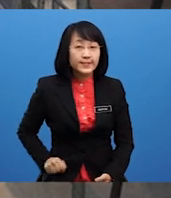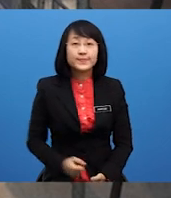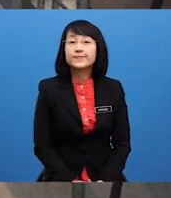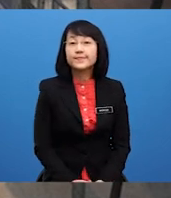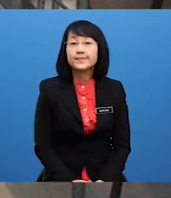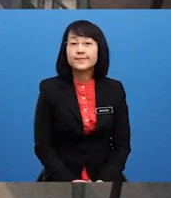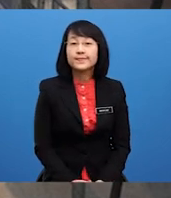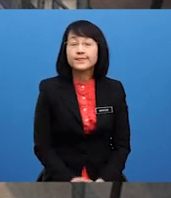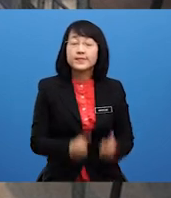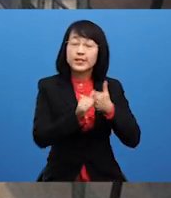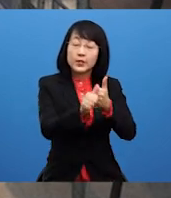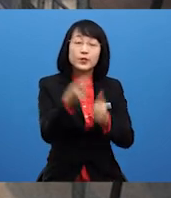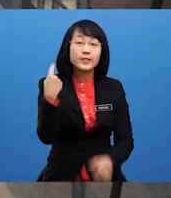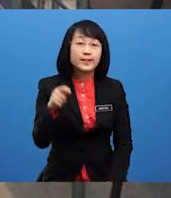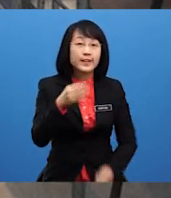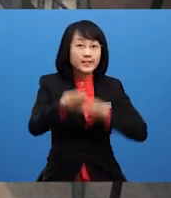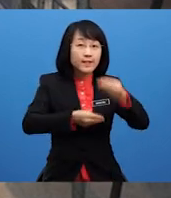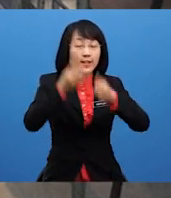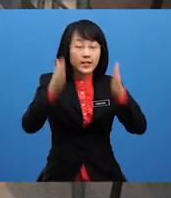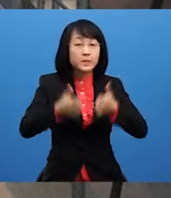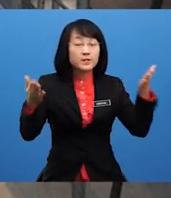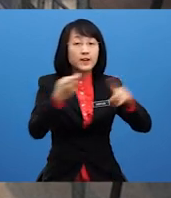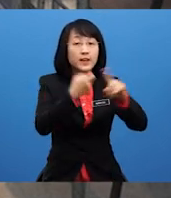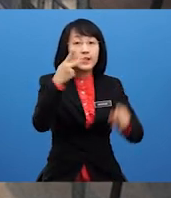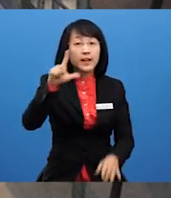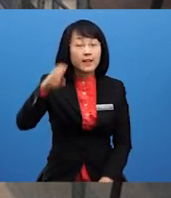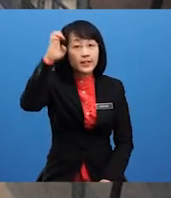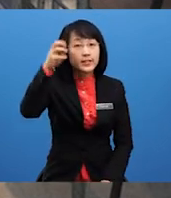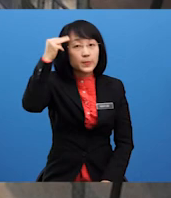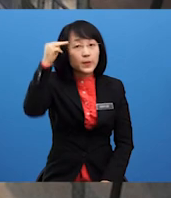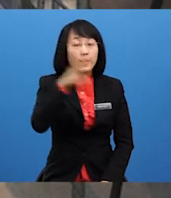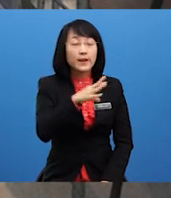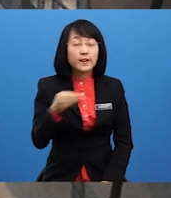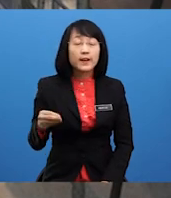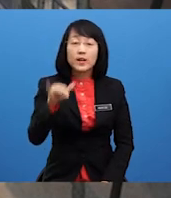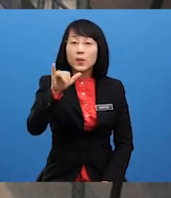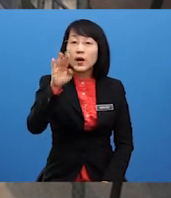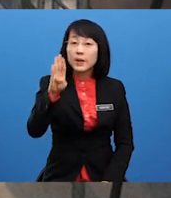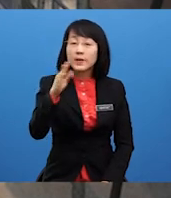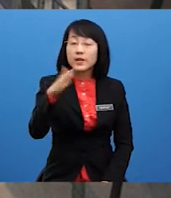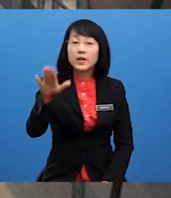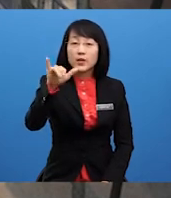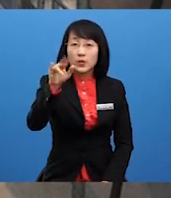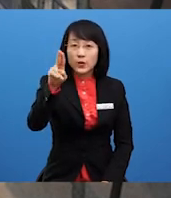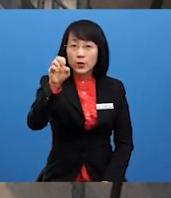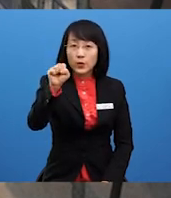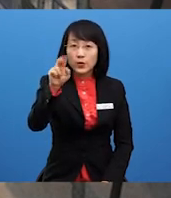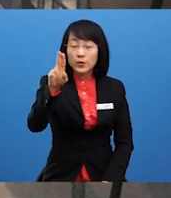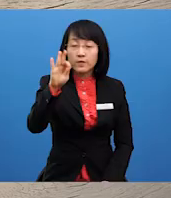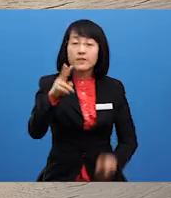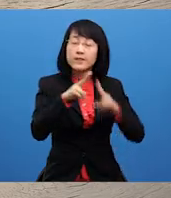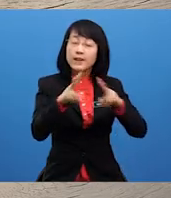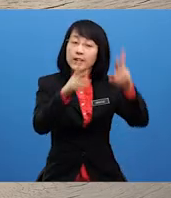Para pelajar sekalian, untuk mengukuh kefahaman pelajar-pelajar, mari kita cuba menjawab beberapa